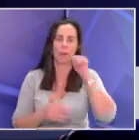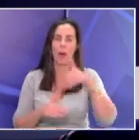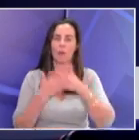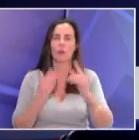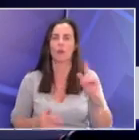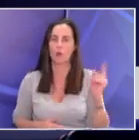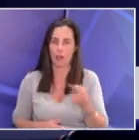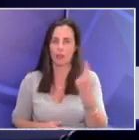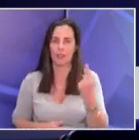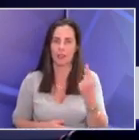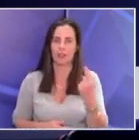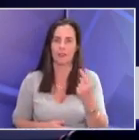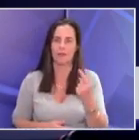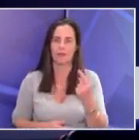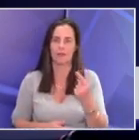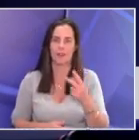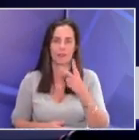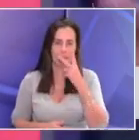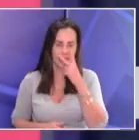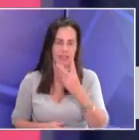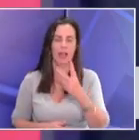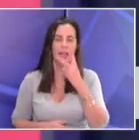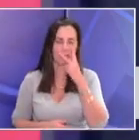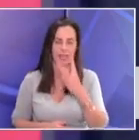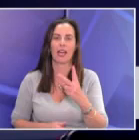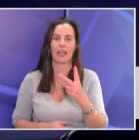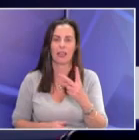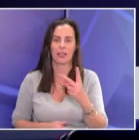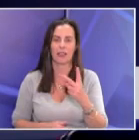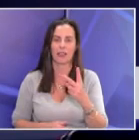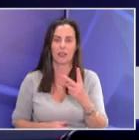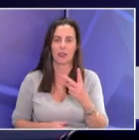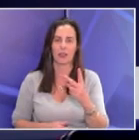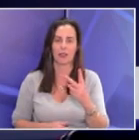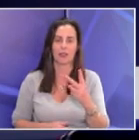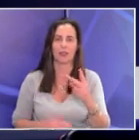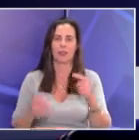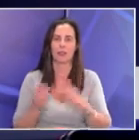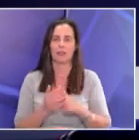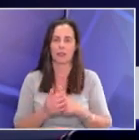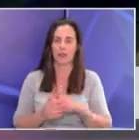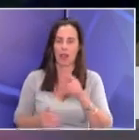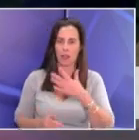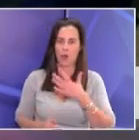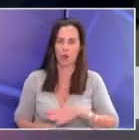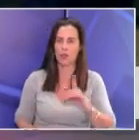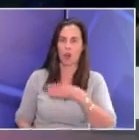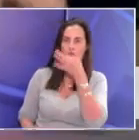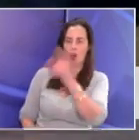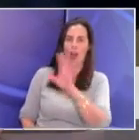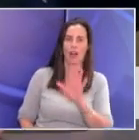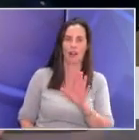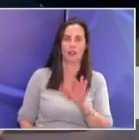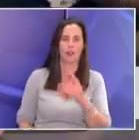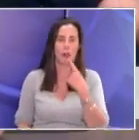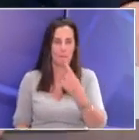בבוקר כולנו, ונראה בית. לממשלה לעומתית. בית, בית, כן, לעומתי, בדיוק. ואם אתה רוצה איזה